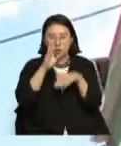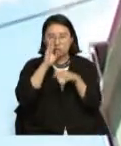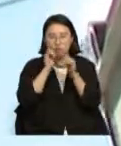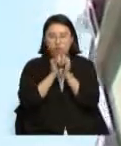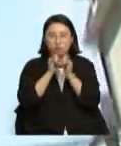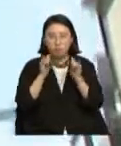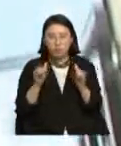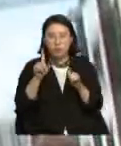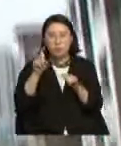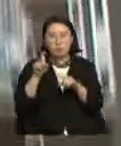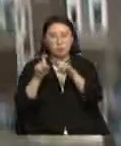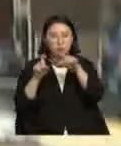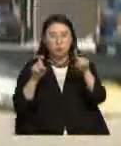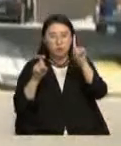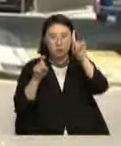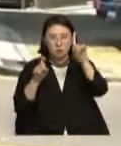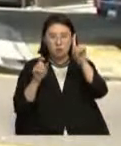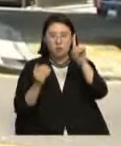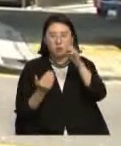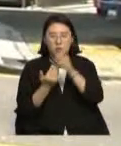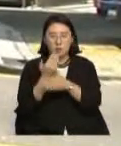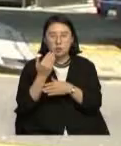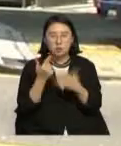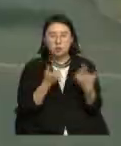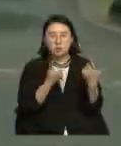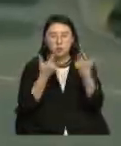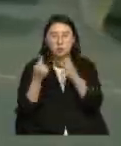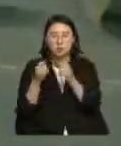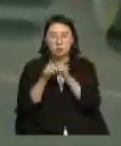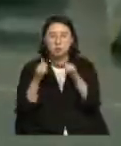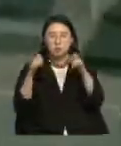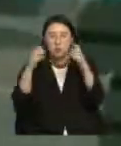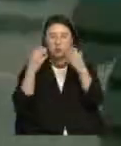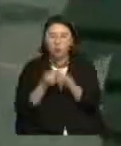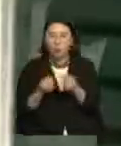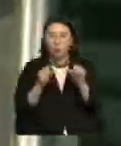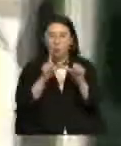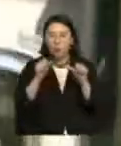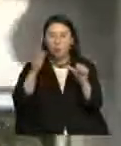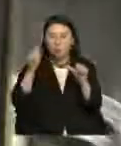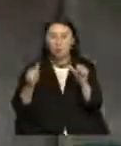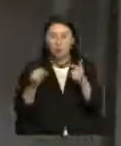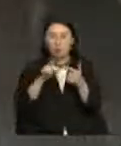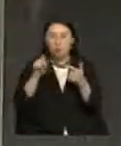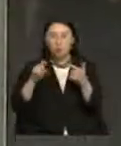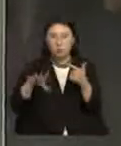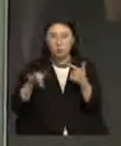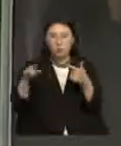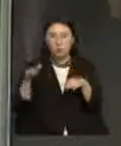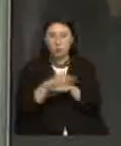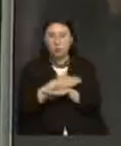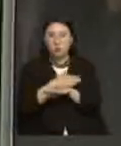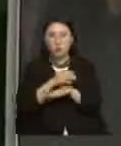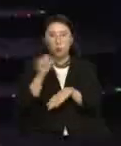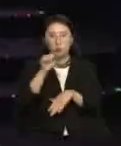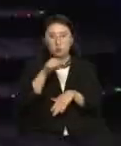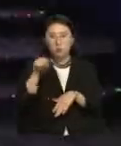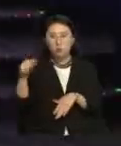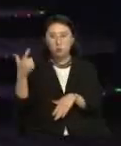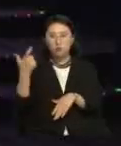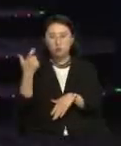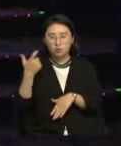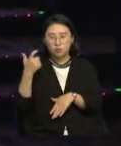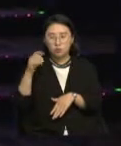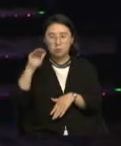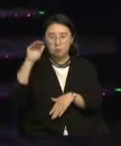10분의 1에 다르다 고 밝혔습니다 이런 깐 땀이 확진 사례는 5월 말에서 6월 초까지 쉬운 명에서 60명